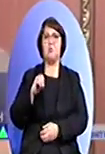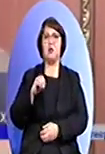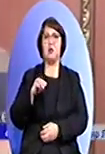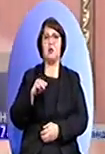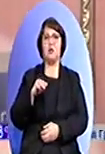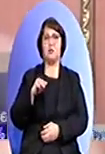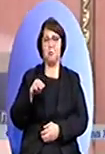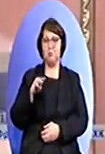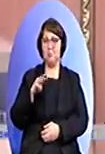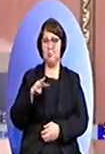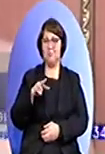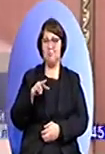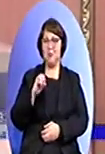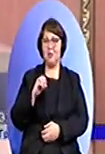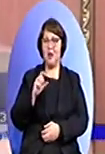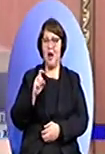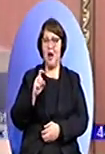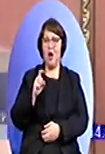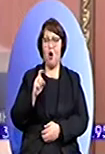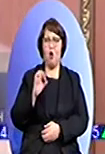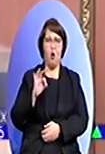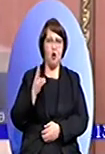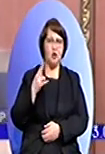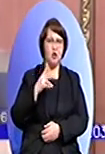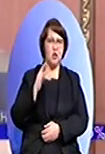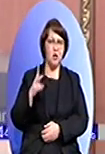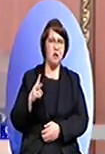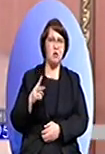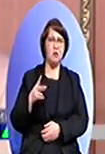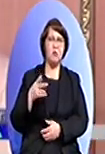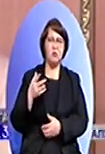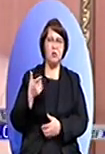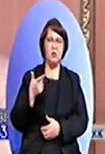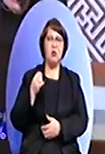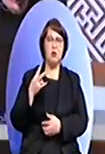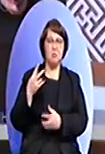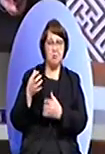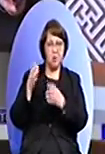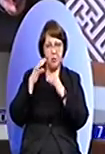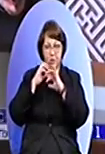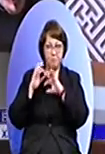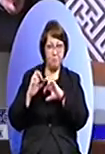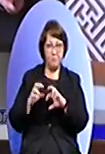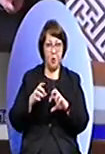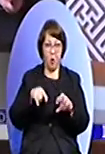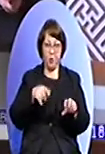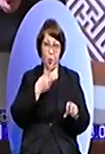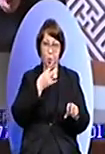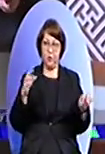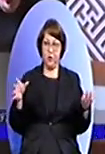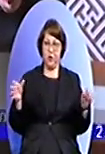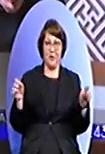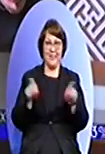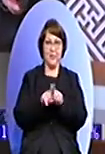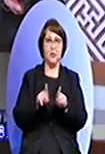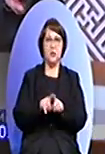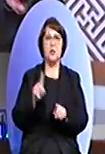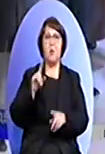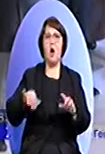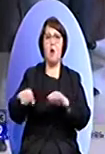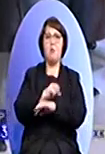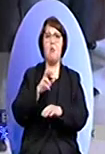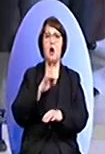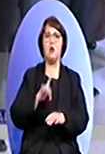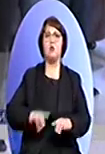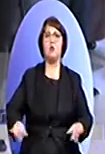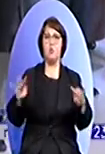авсан. Тэгээд яг орчин үеийн монголчуудаа хугасаа гаралтын хувьд бол хамаарал байна гэж ерөөхдөө үзэж байгаа. Завхан аймгийн Баяннуурын хотгорын гарал үүсгэлийг бид